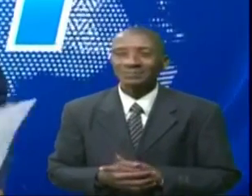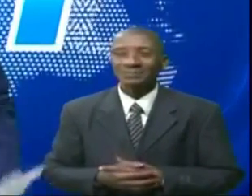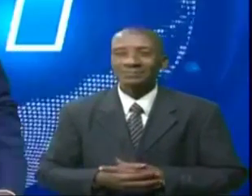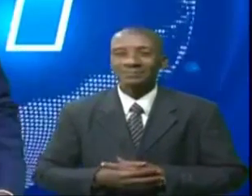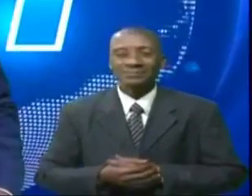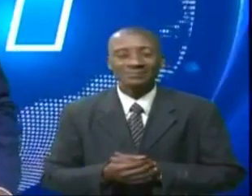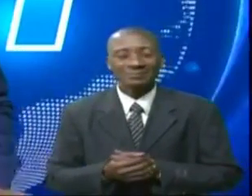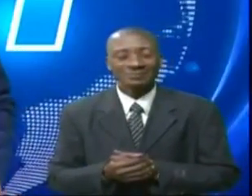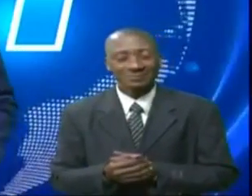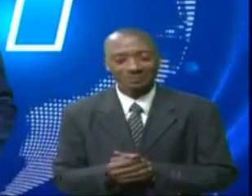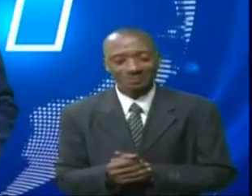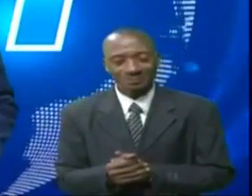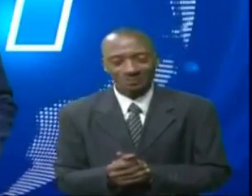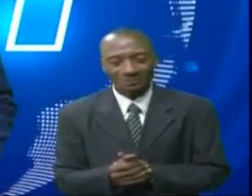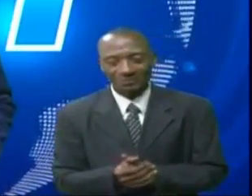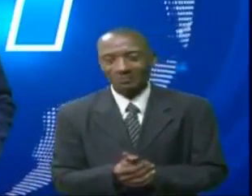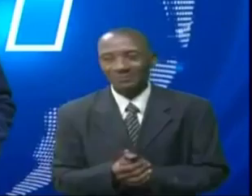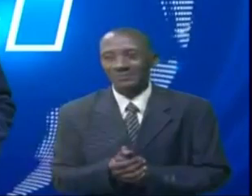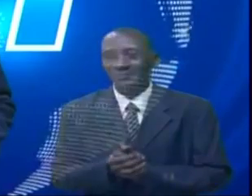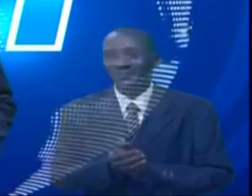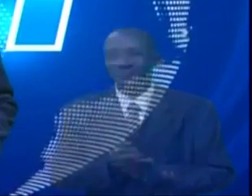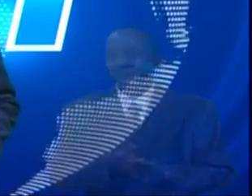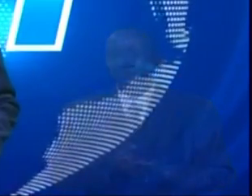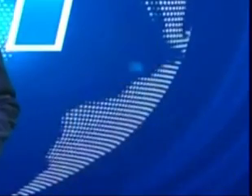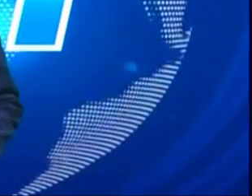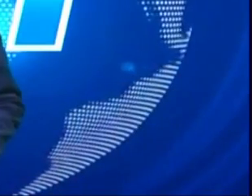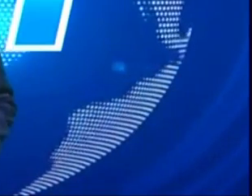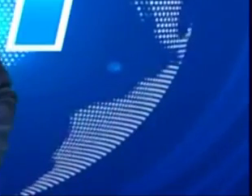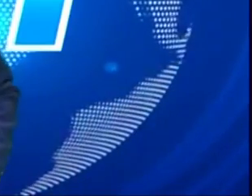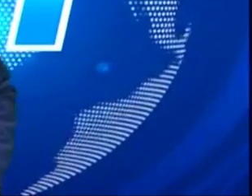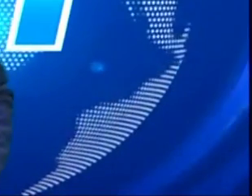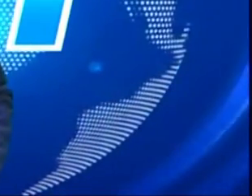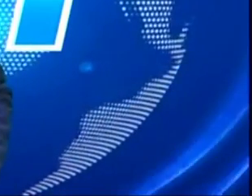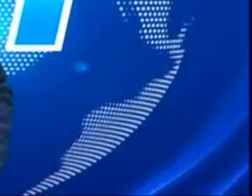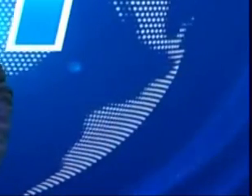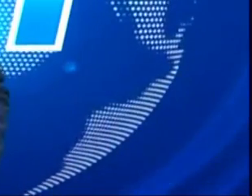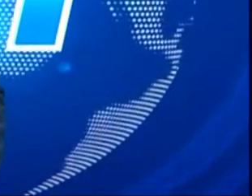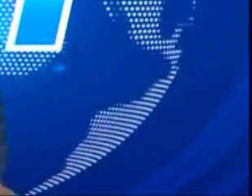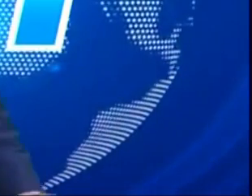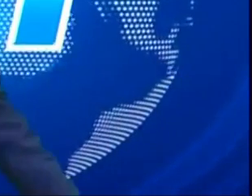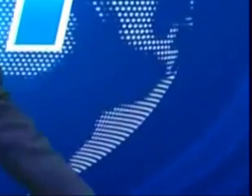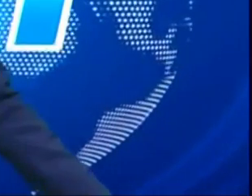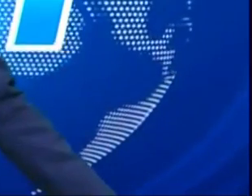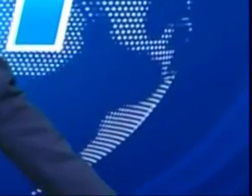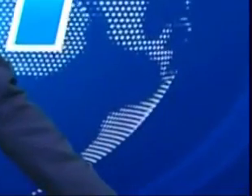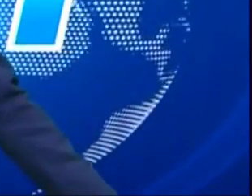minutes, donc à 20h, Anita Luambo-Tchala. Très bonne suite des programmes sur nos antennes. Au revoir.